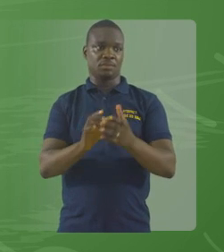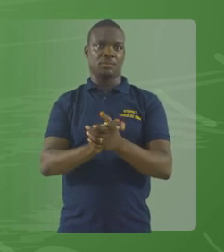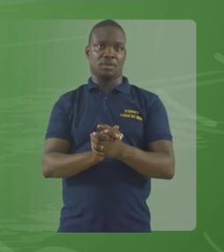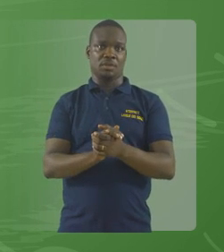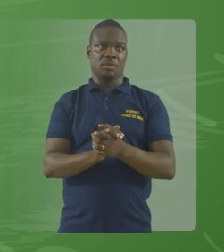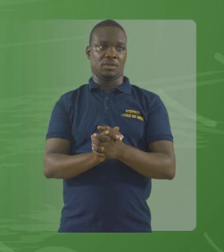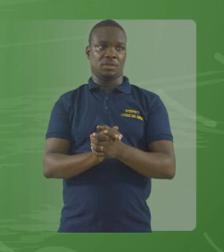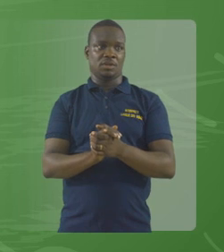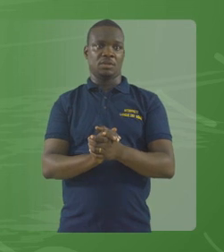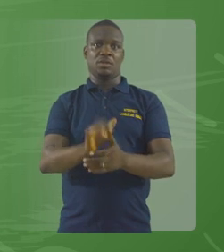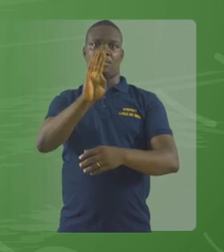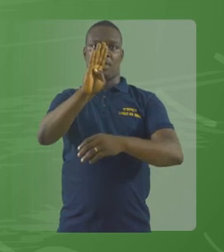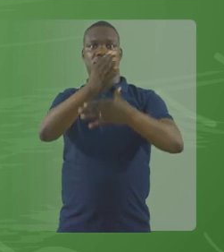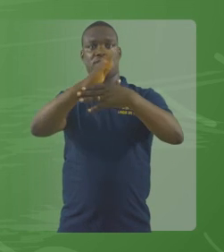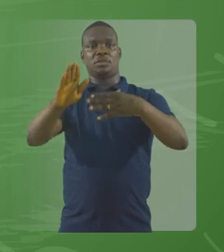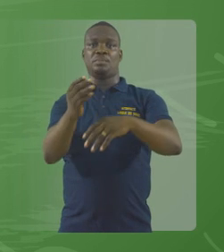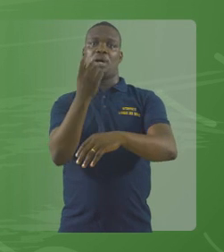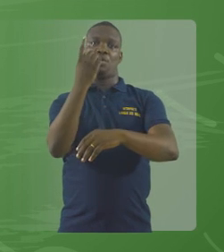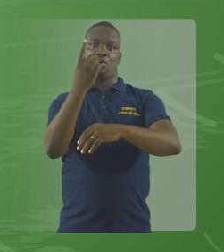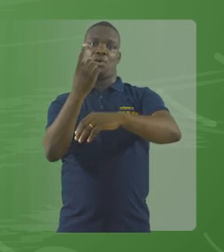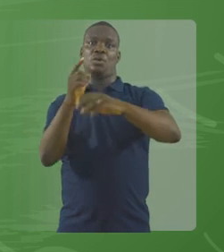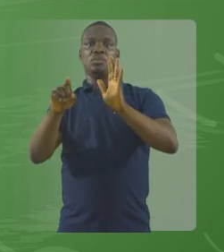divisé par 1 moins A.